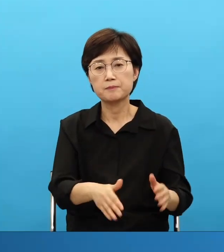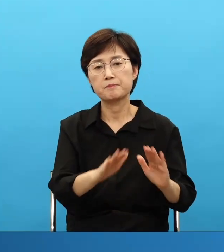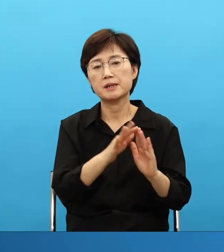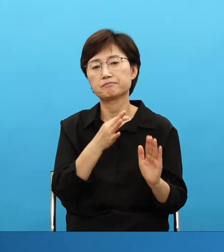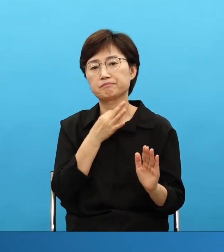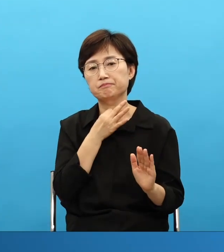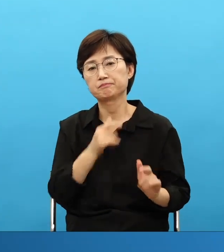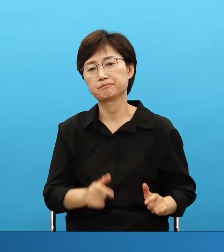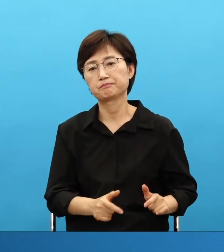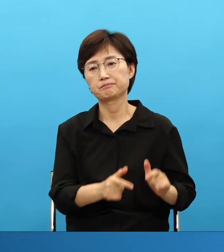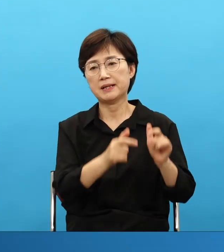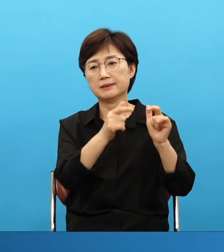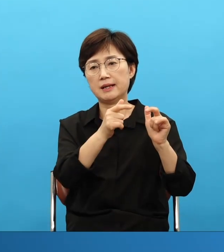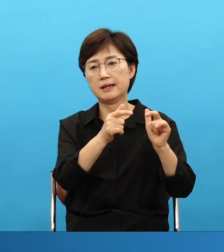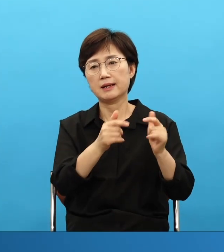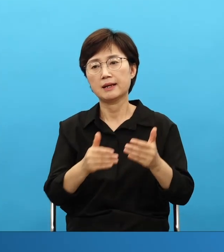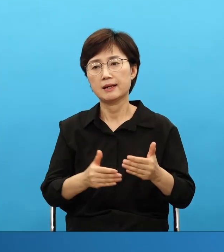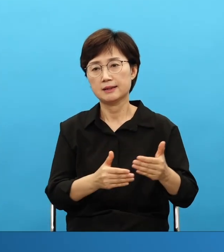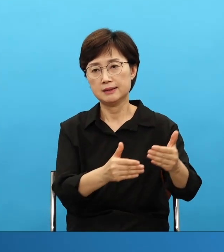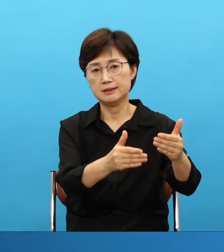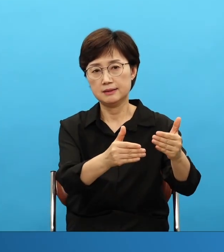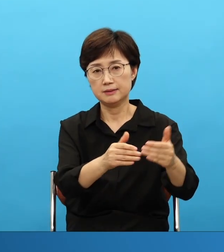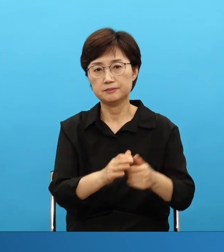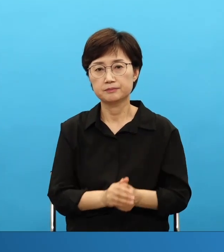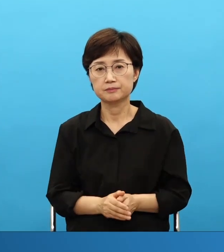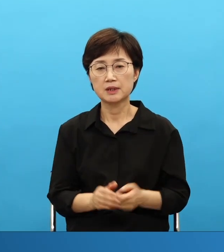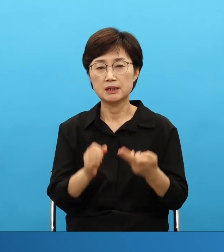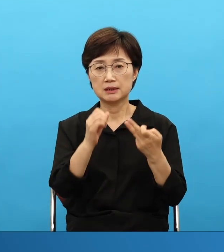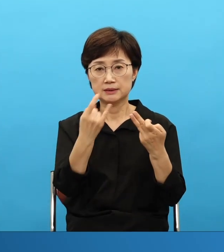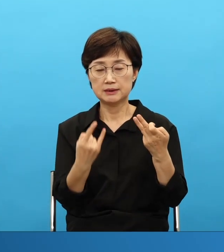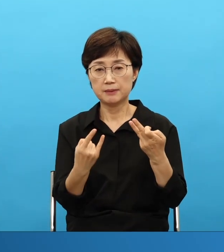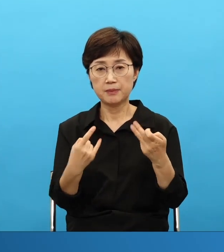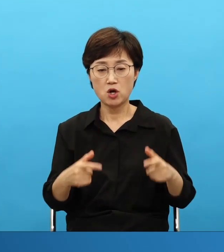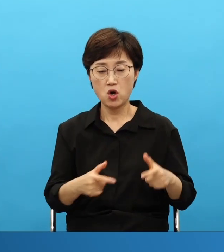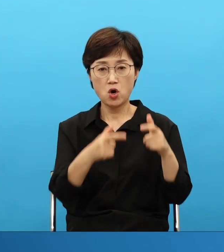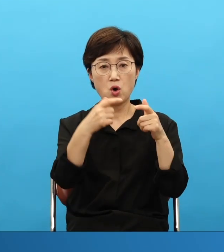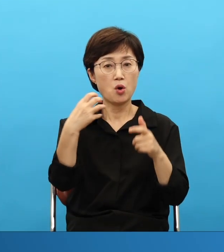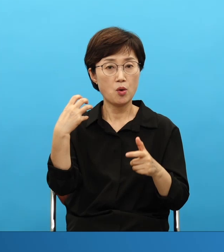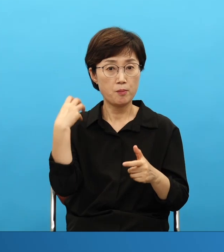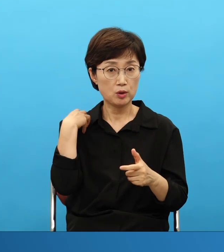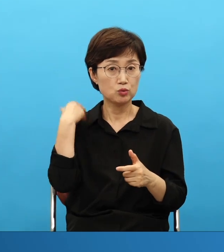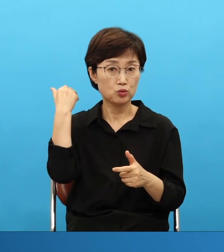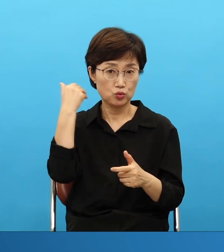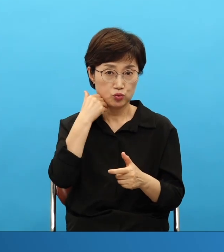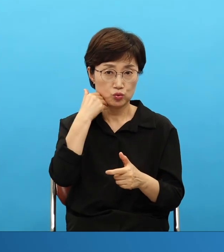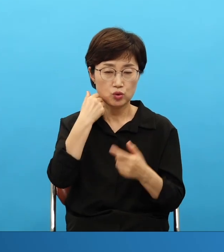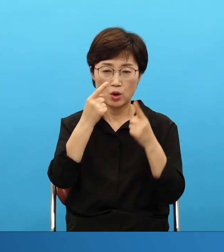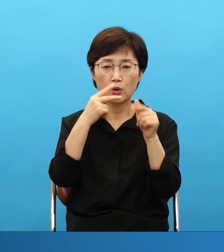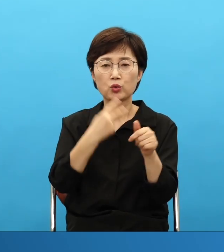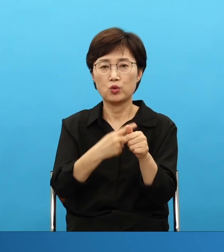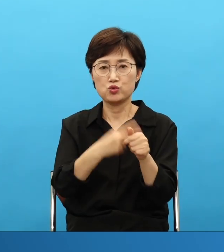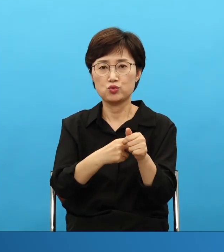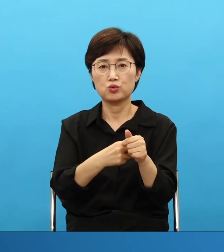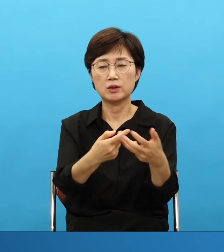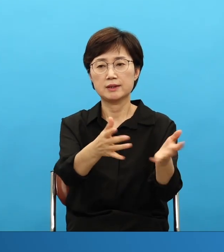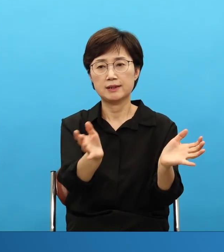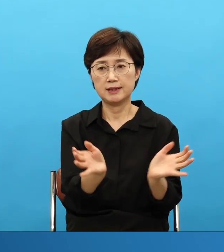망대의 여정 제 13회 런트 망대는 5천 종족 살릴 운동 분야 교수 망대가